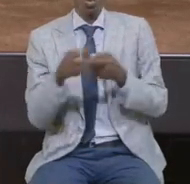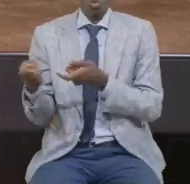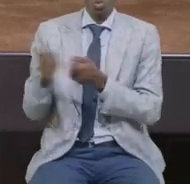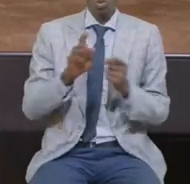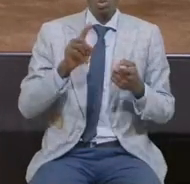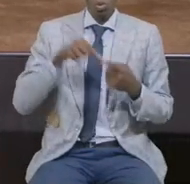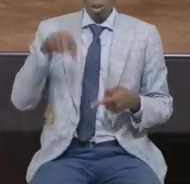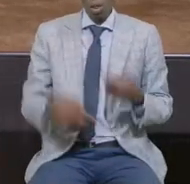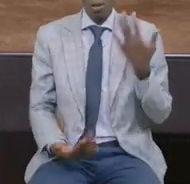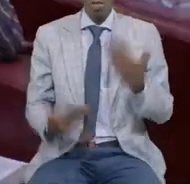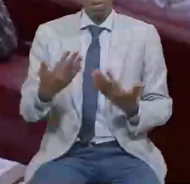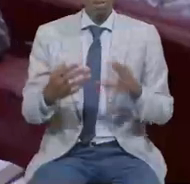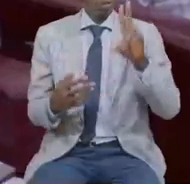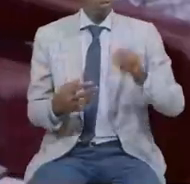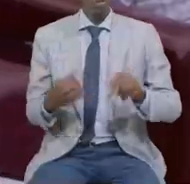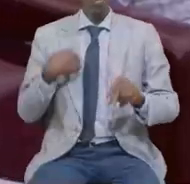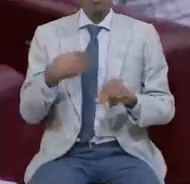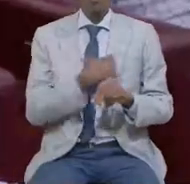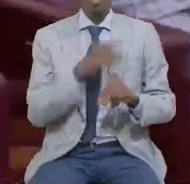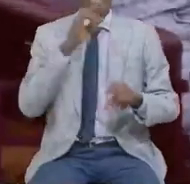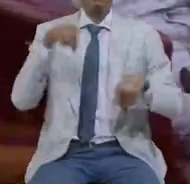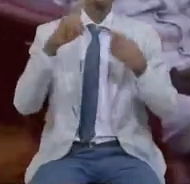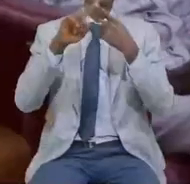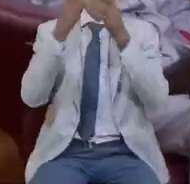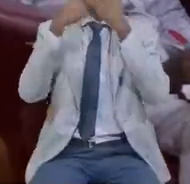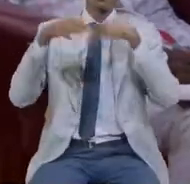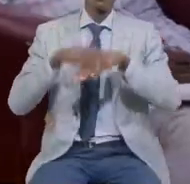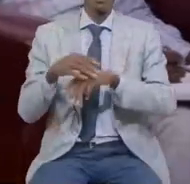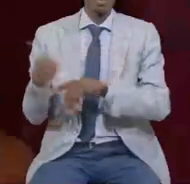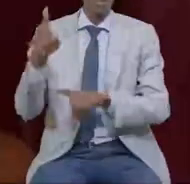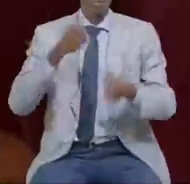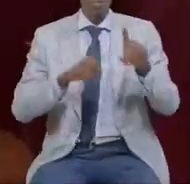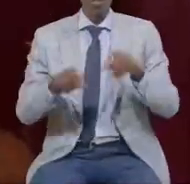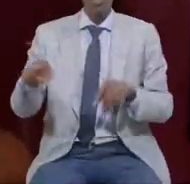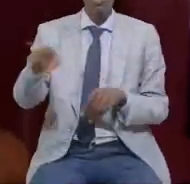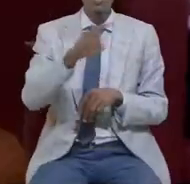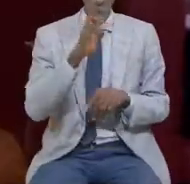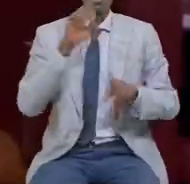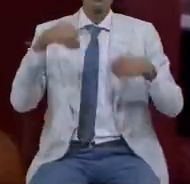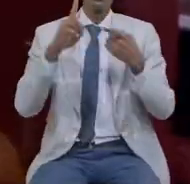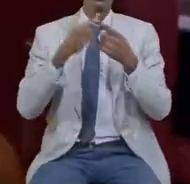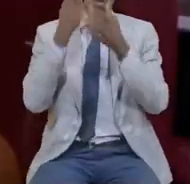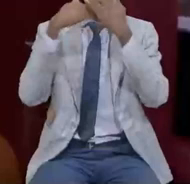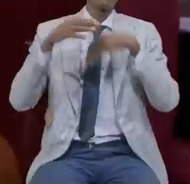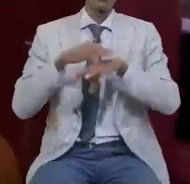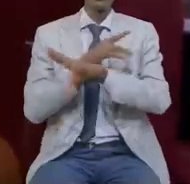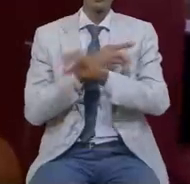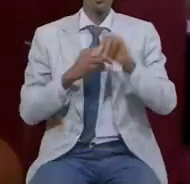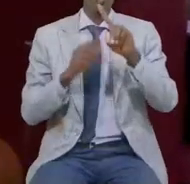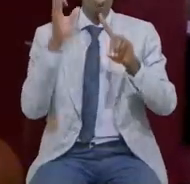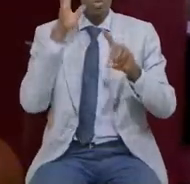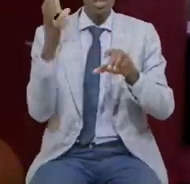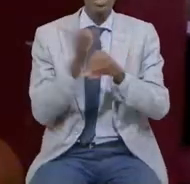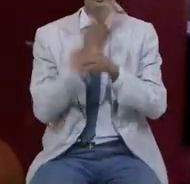Mais nous irons au ciel. Toi, tu iras au ciel. Il n'y a personne qui puisse ôter pour te